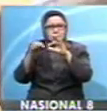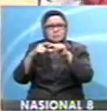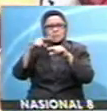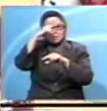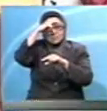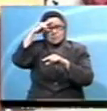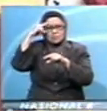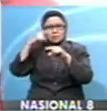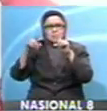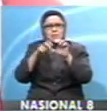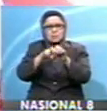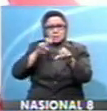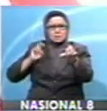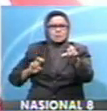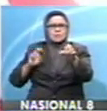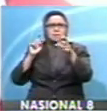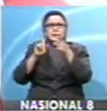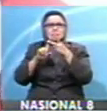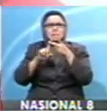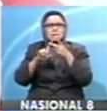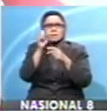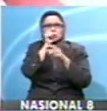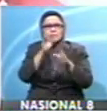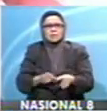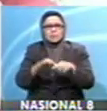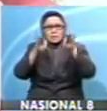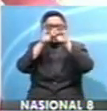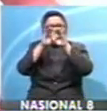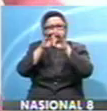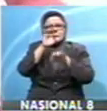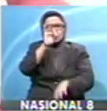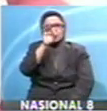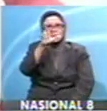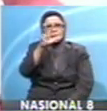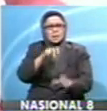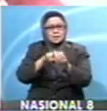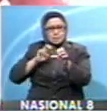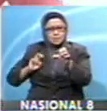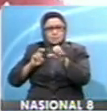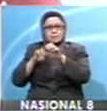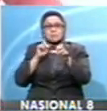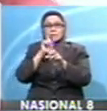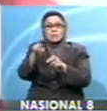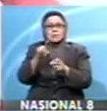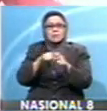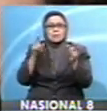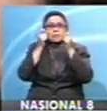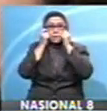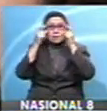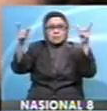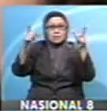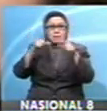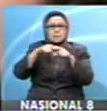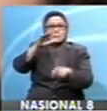berundur diikuti vokalis utamanya Awi pada 1993 benar-benar memeranjatkan industri hiburan buat